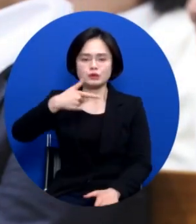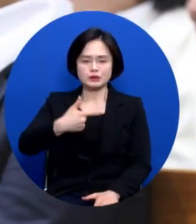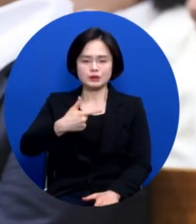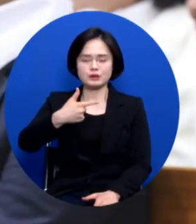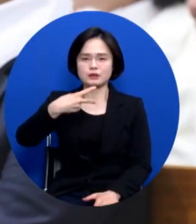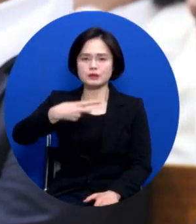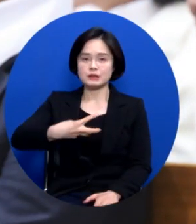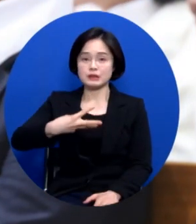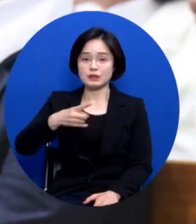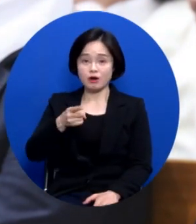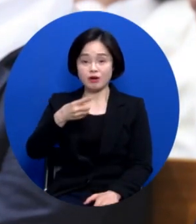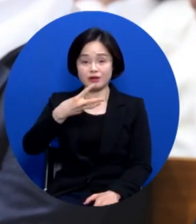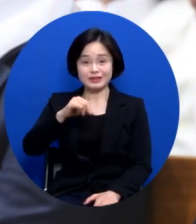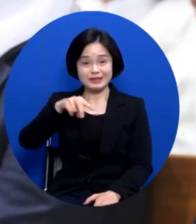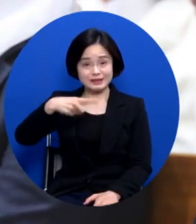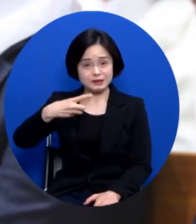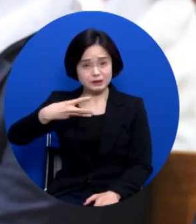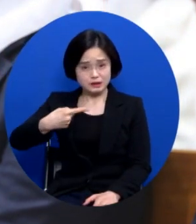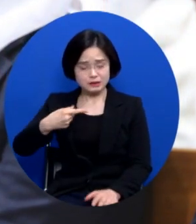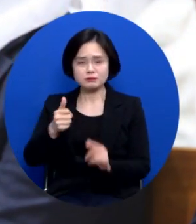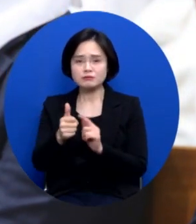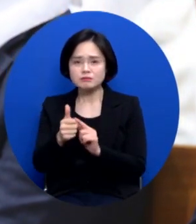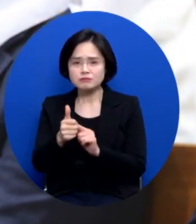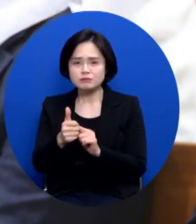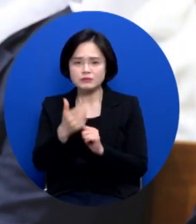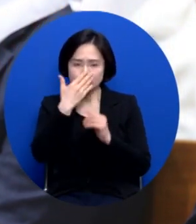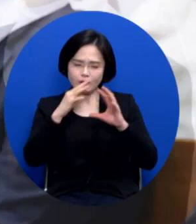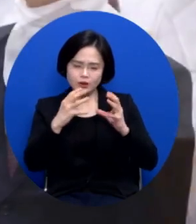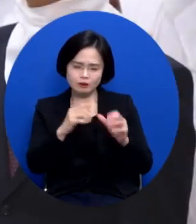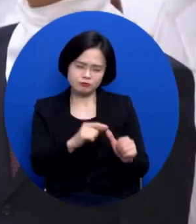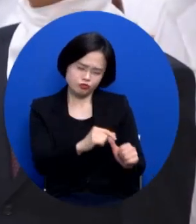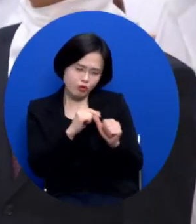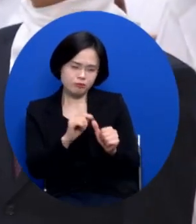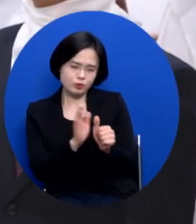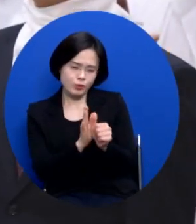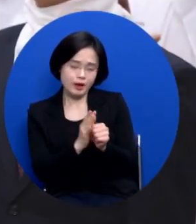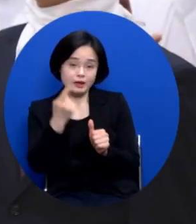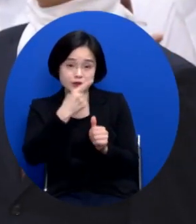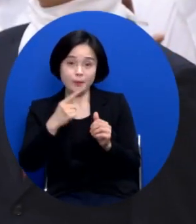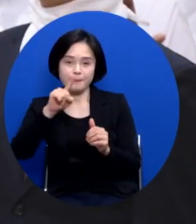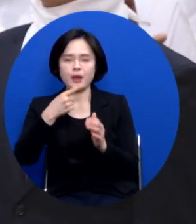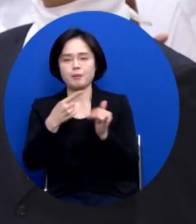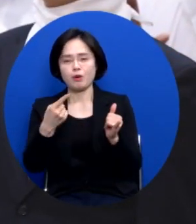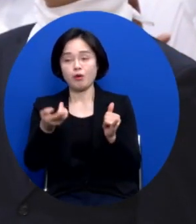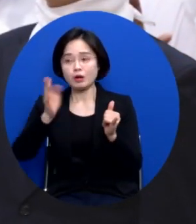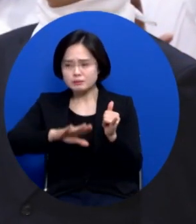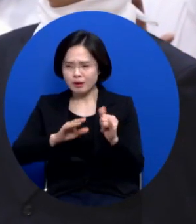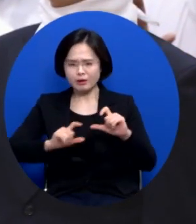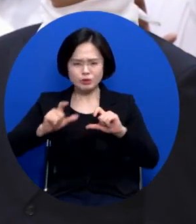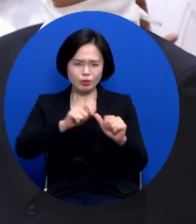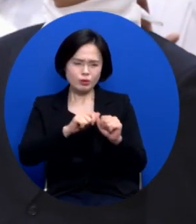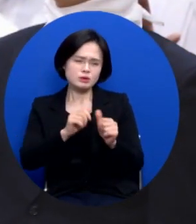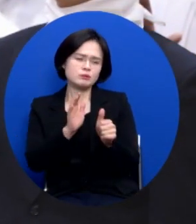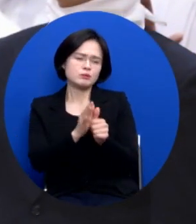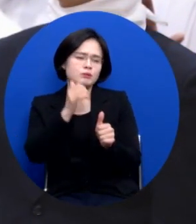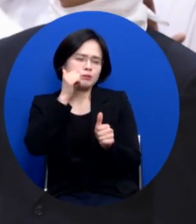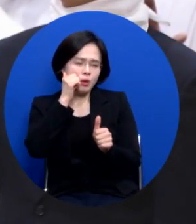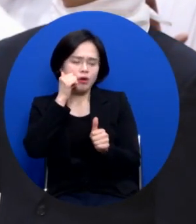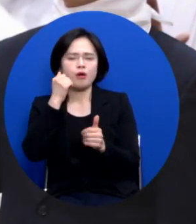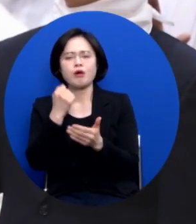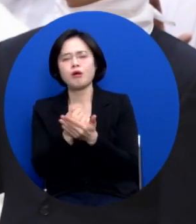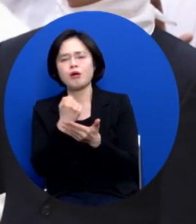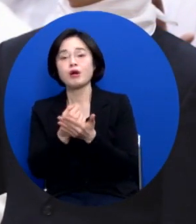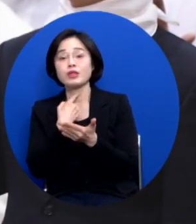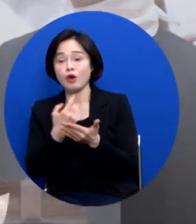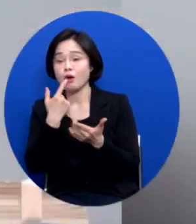유대인 1,100명을 구했으나 더 많이 구원하지 못한 데 대한 자책의 눈물을 흘렸다며 구원하지 못한 한 명 때문에